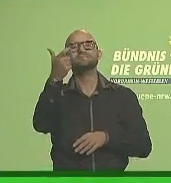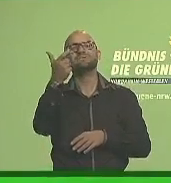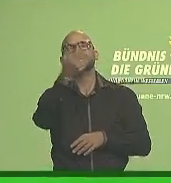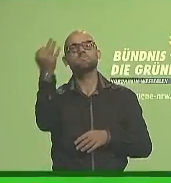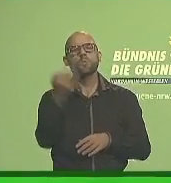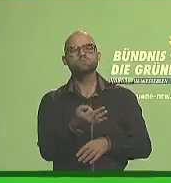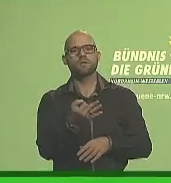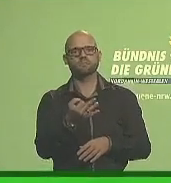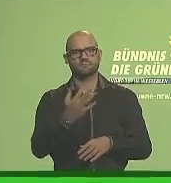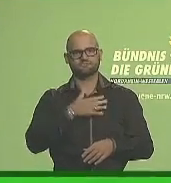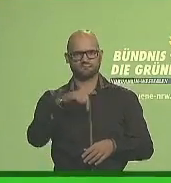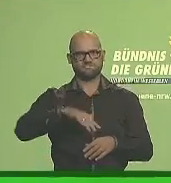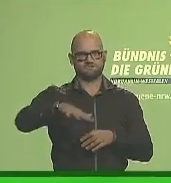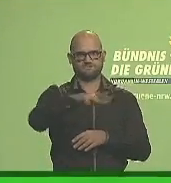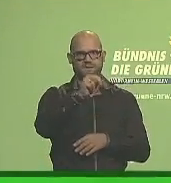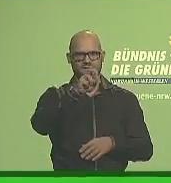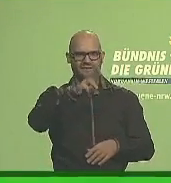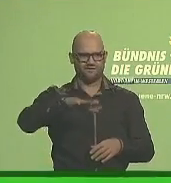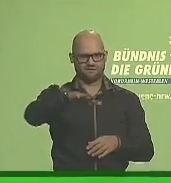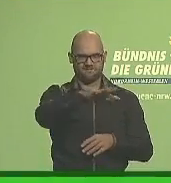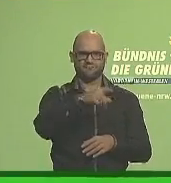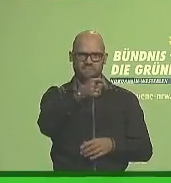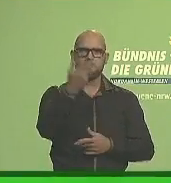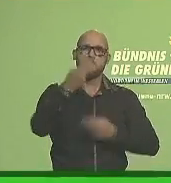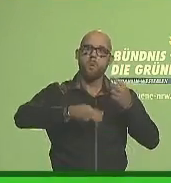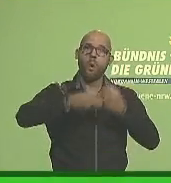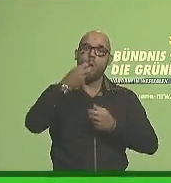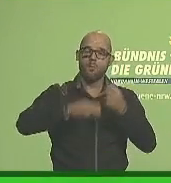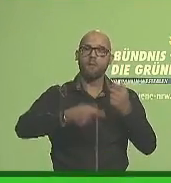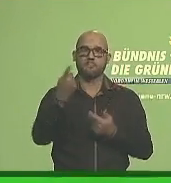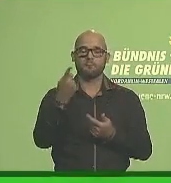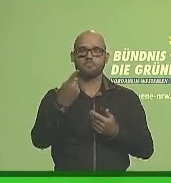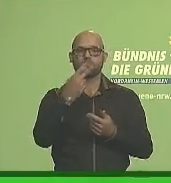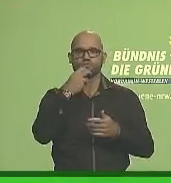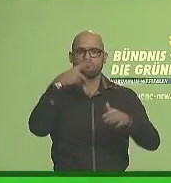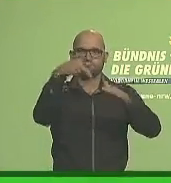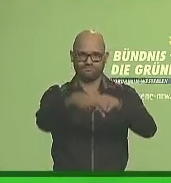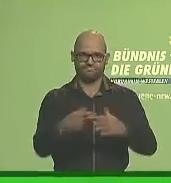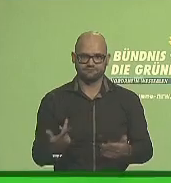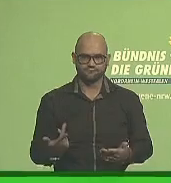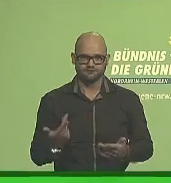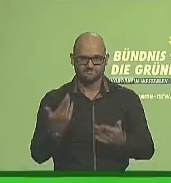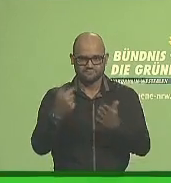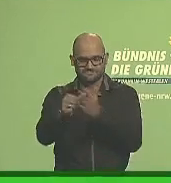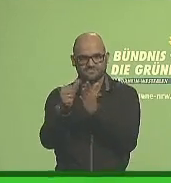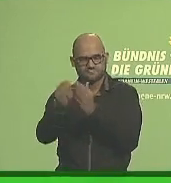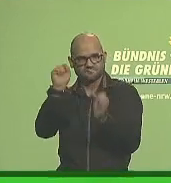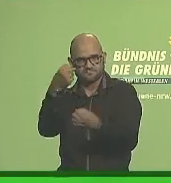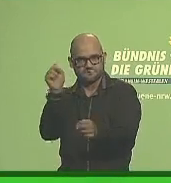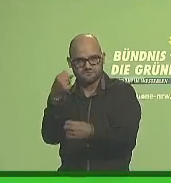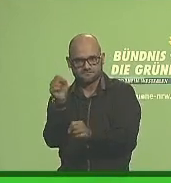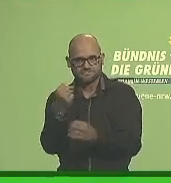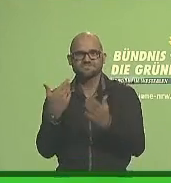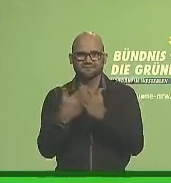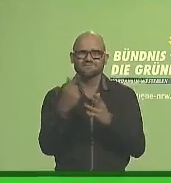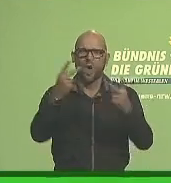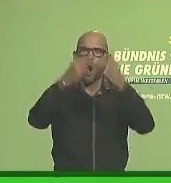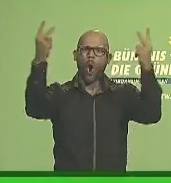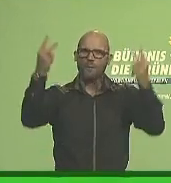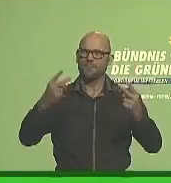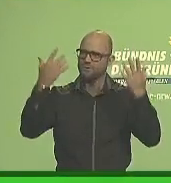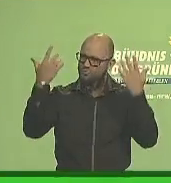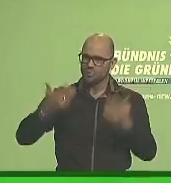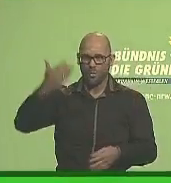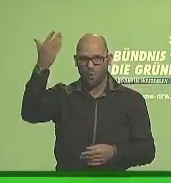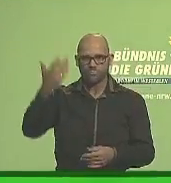ihre Stromrechnung zu bezahlen, darauf ist eine neue Homepage schlicht eine fahrlässige Antwort. Das ist keine Antwort, das ist ein Wegducken